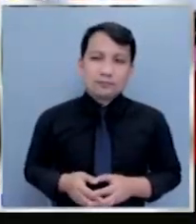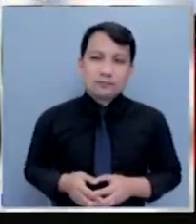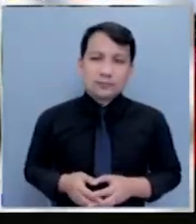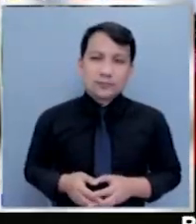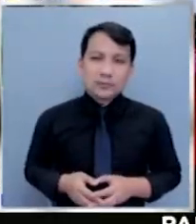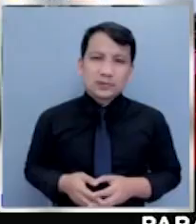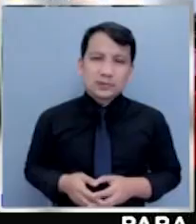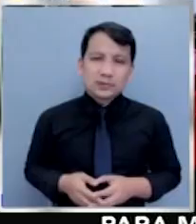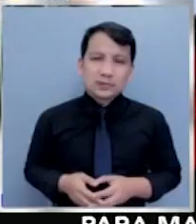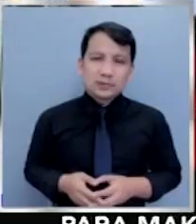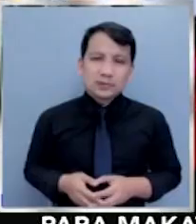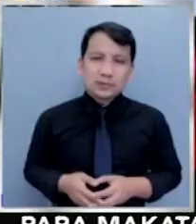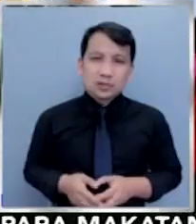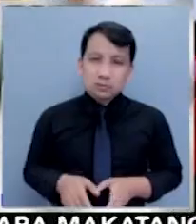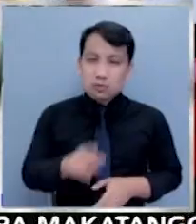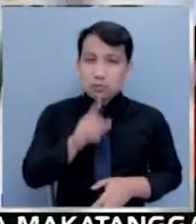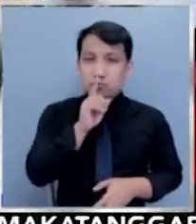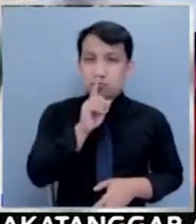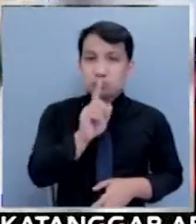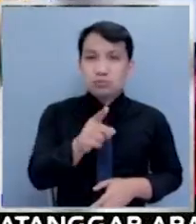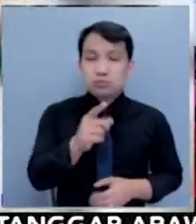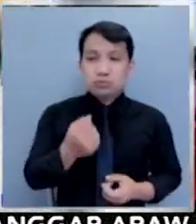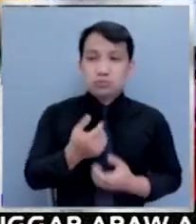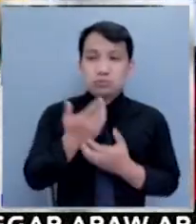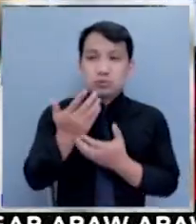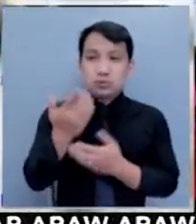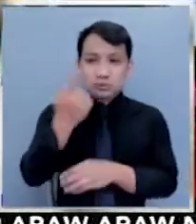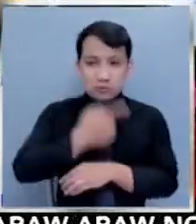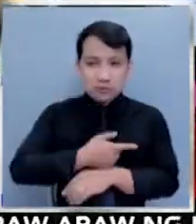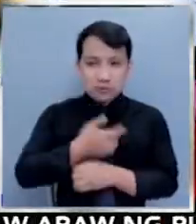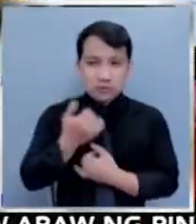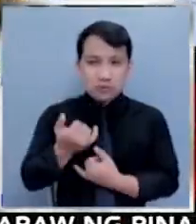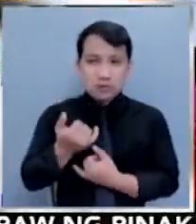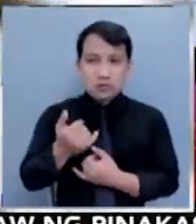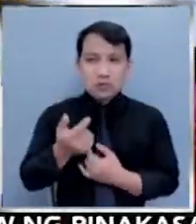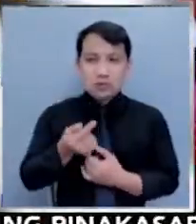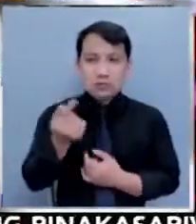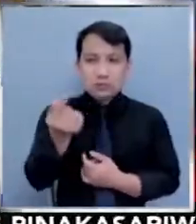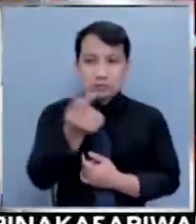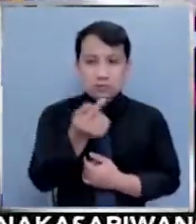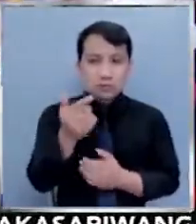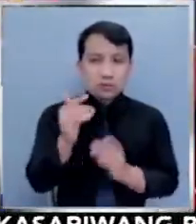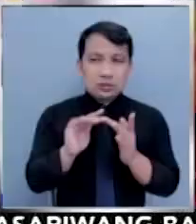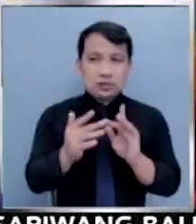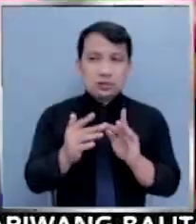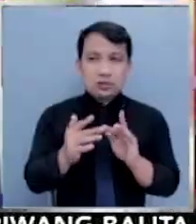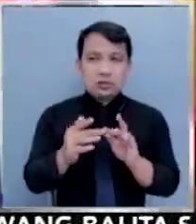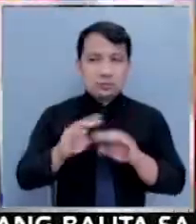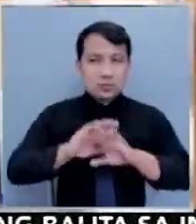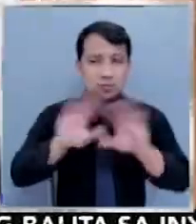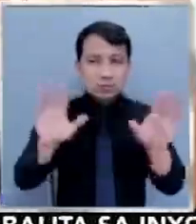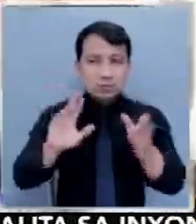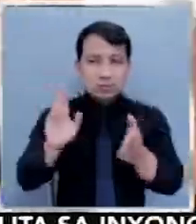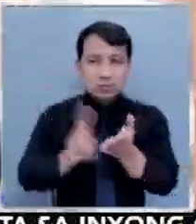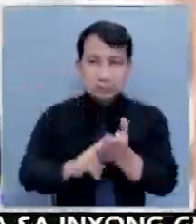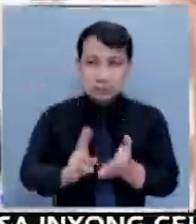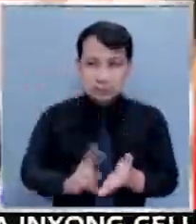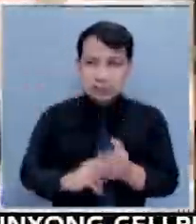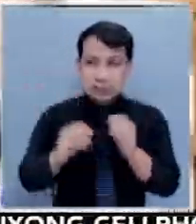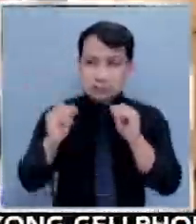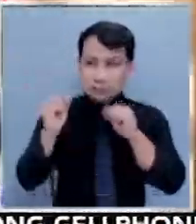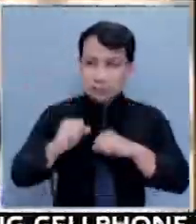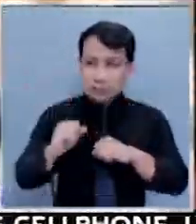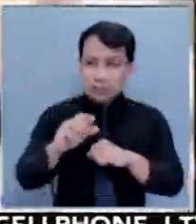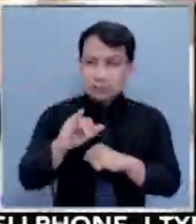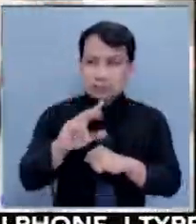It is truly a sparkling day today sa Kapuso Network dahil maningning ang signed for Stardom, ang contract